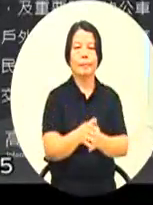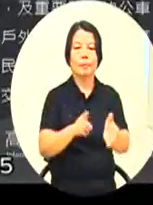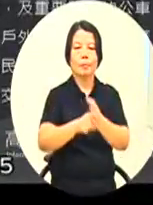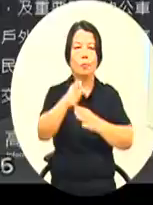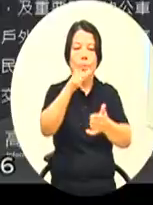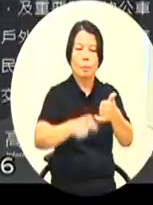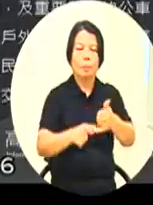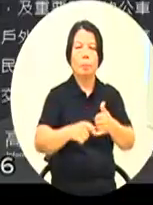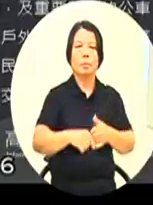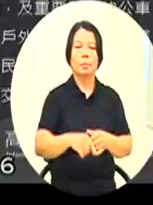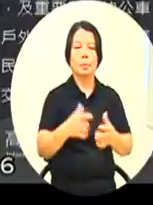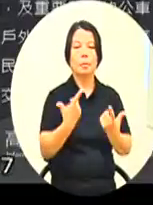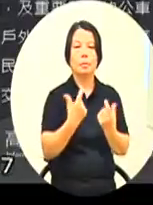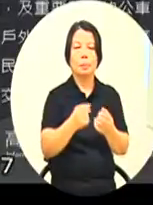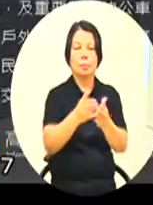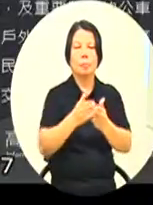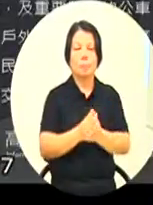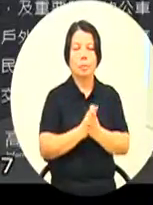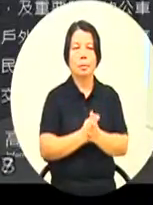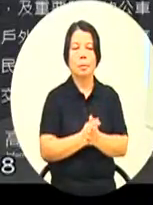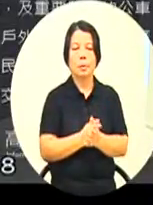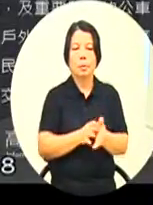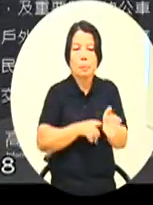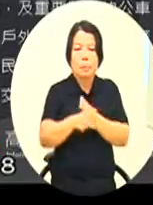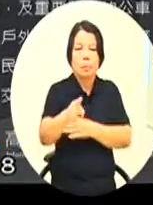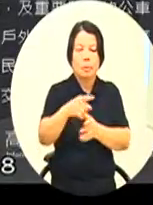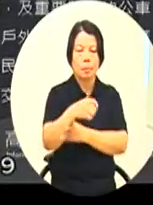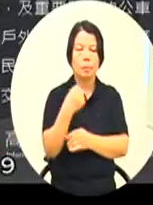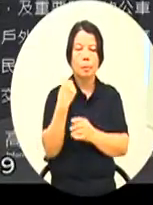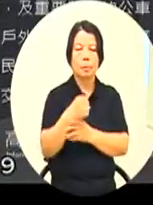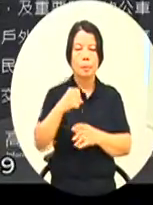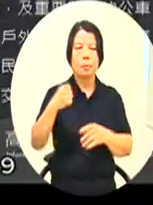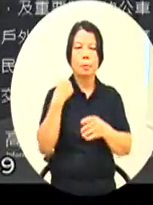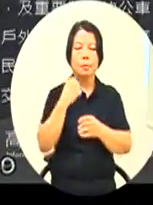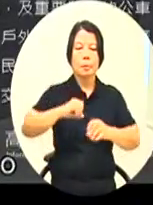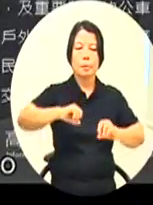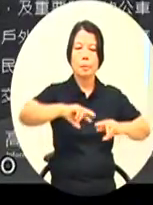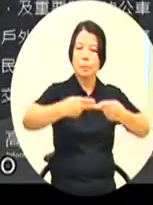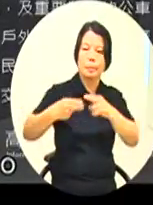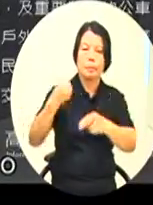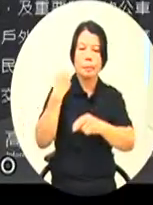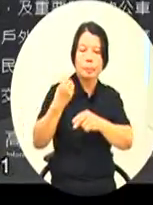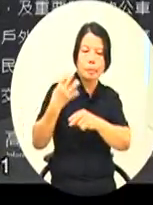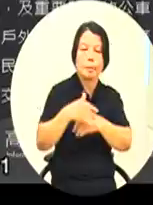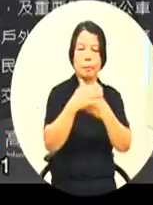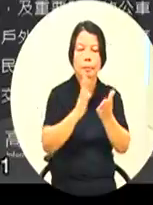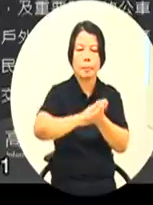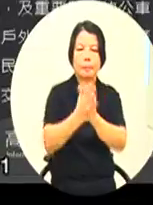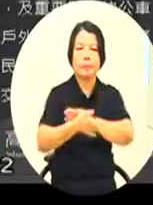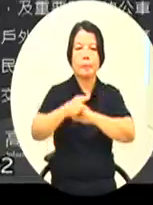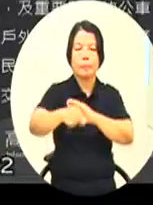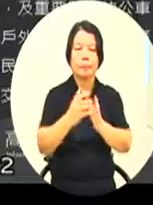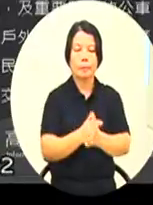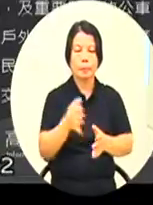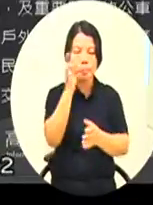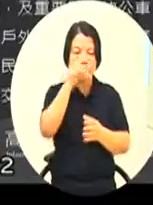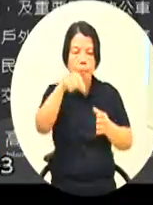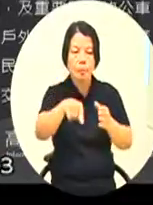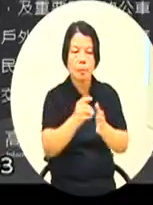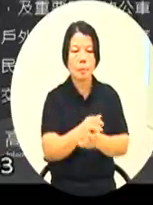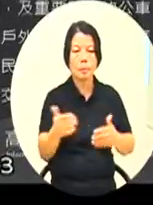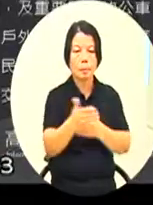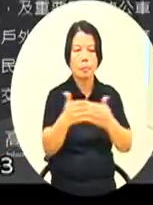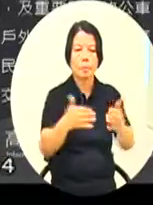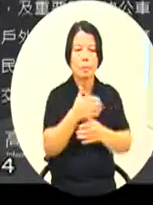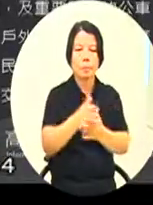即使如此，我们还是在其中不断的求新求变，去寻找切合我们城市重点交通议题的内